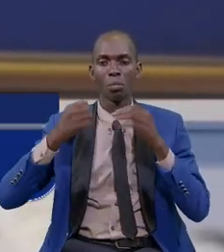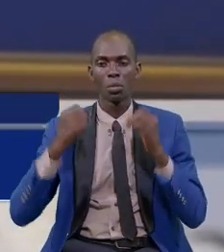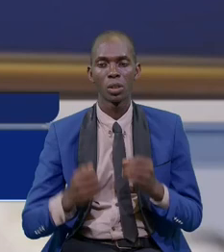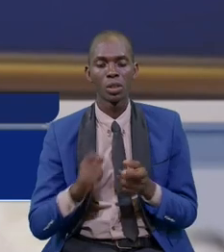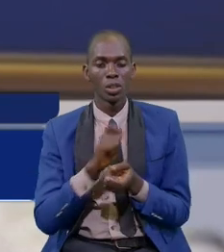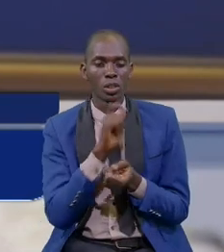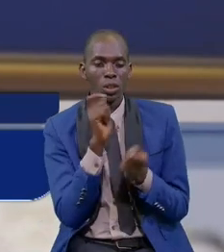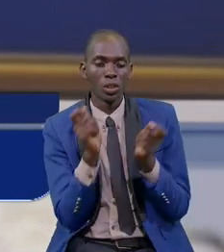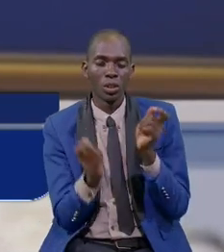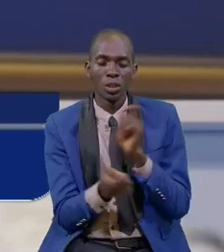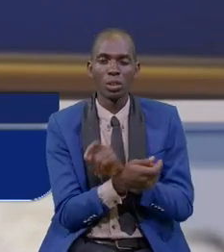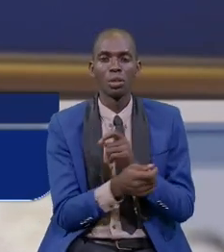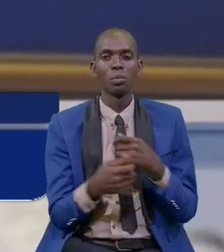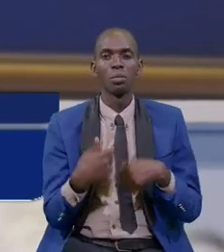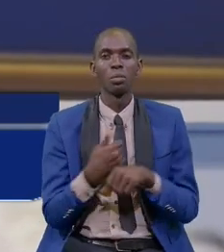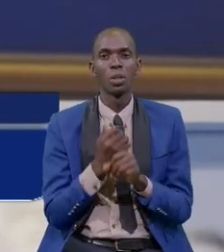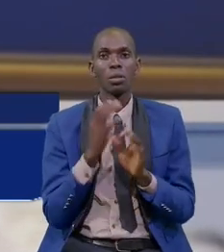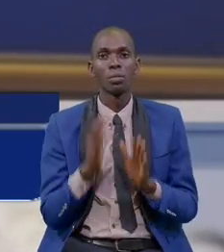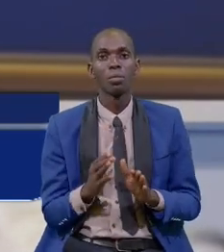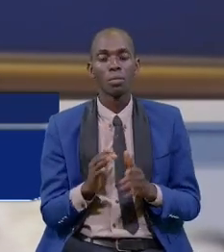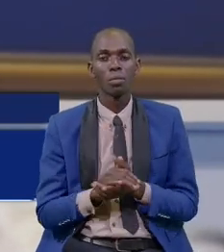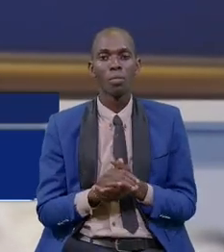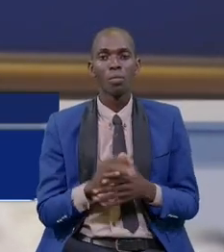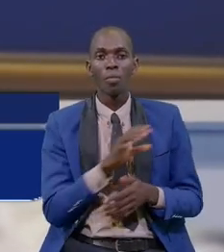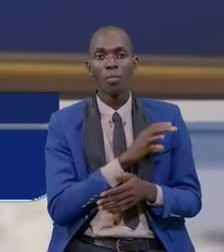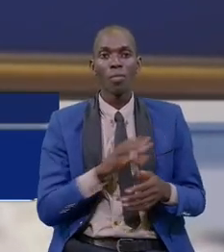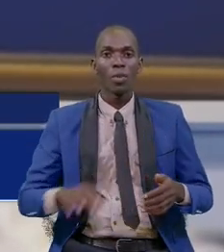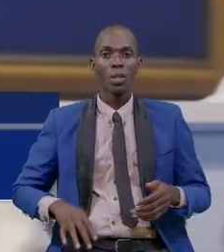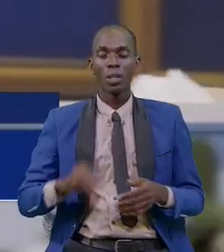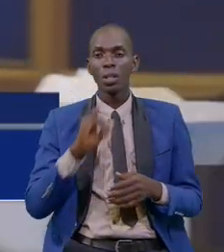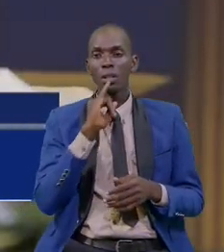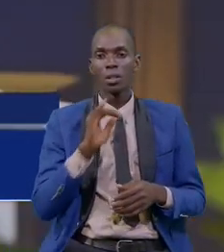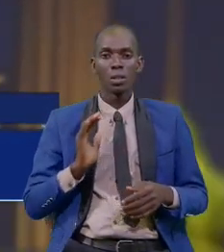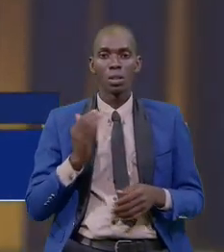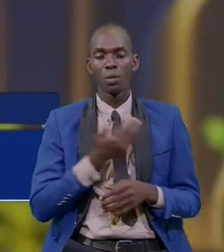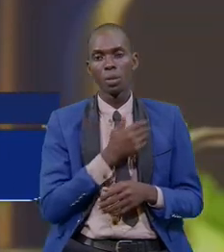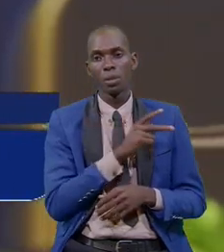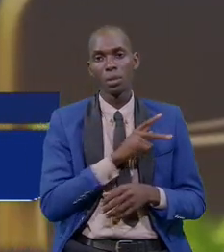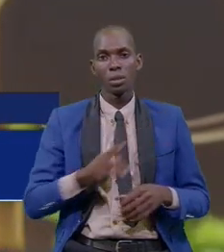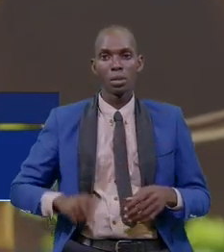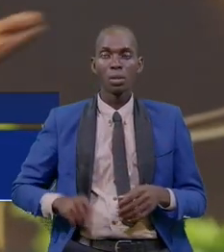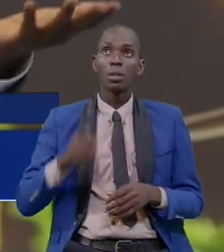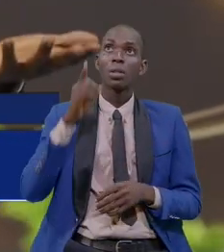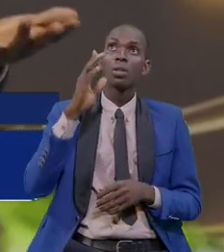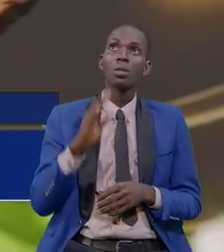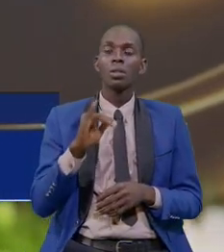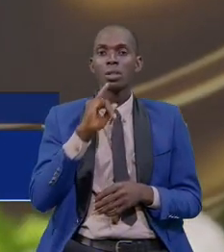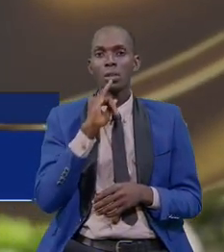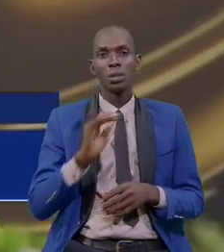et le règne du tout-puissant acteur de changement. Christ est notre roi. Dieu est notre roi.